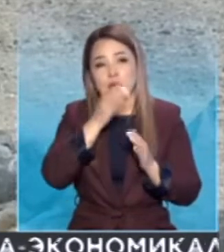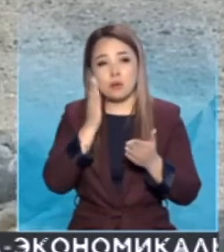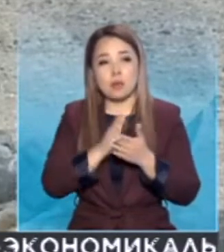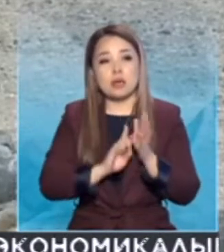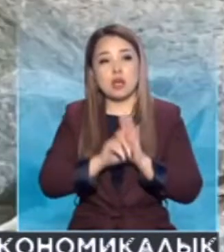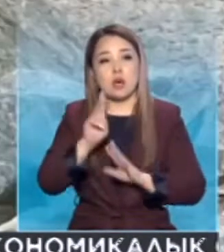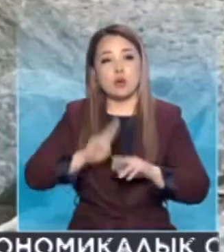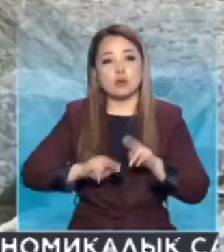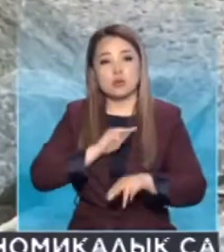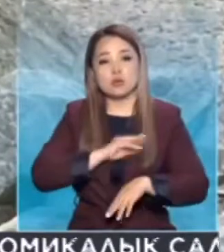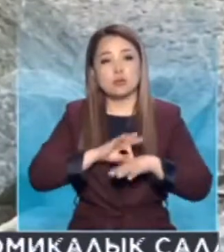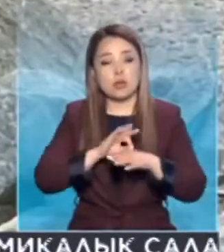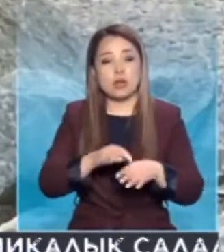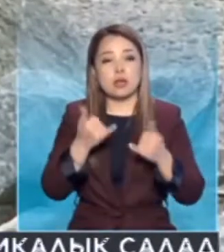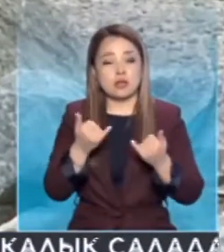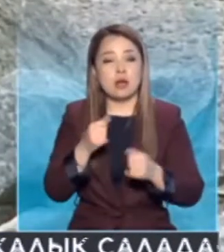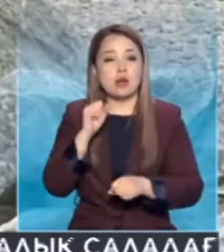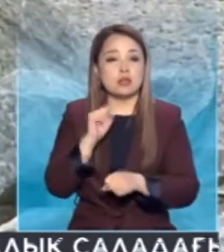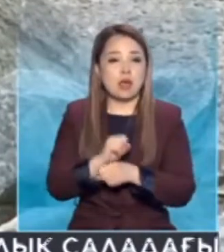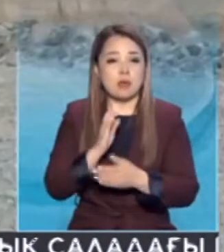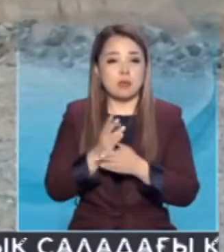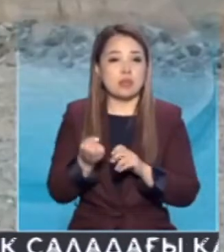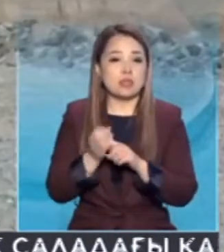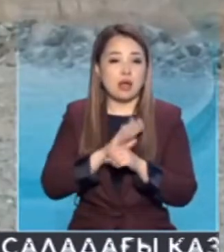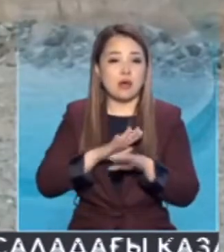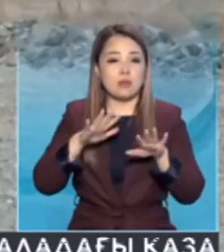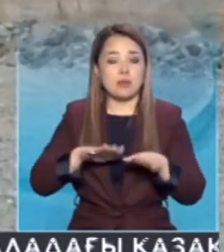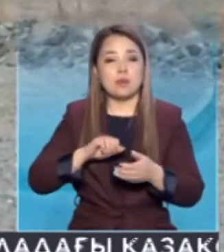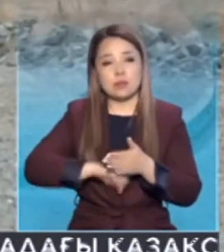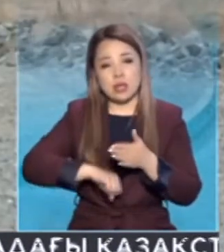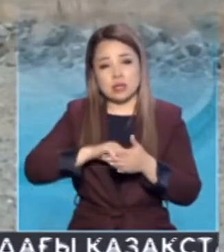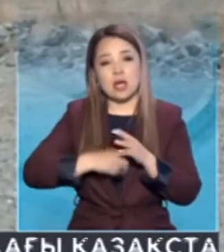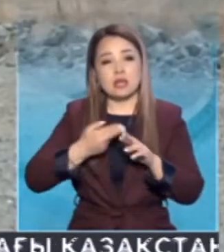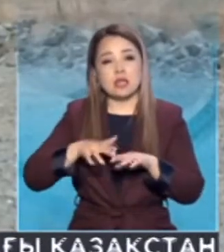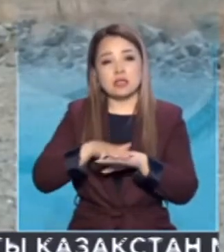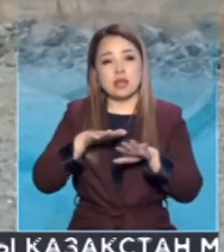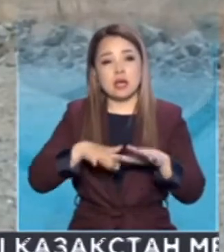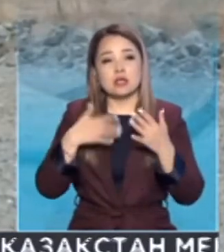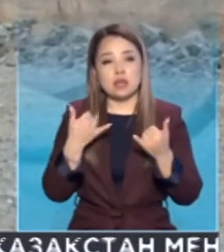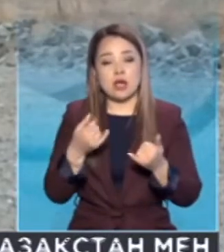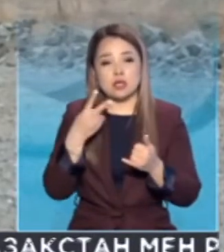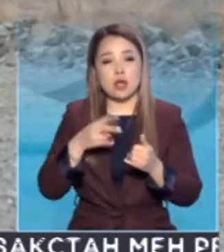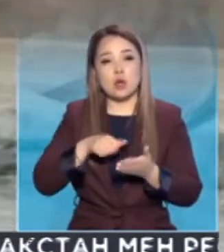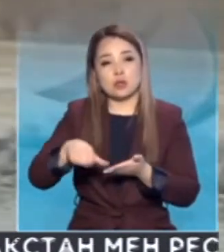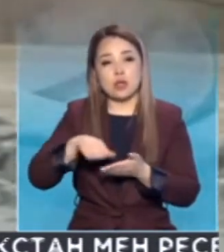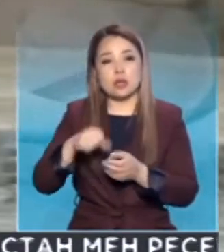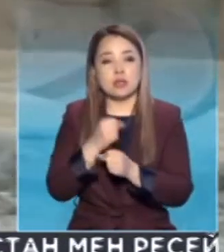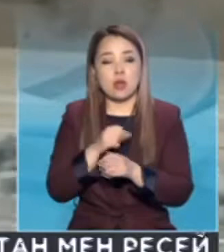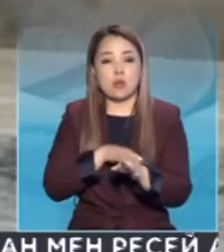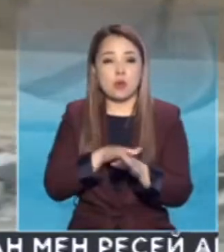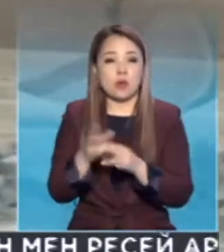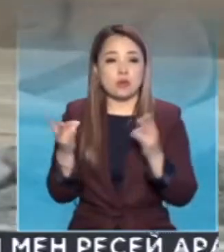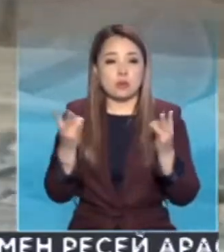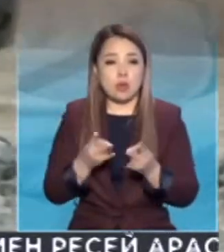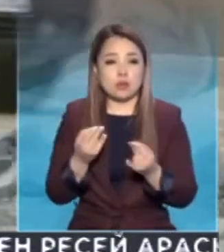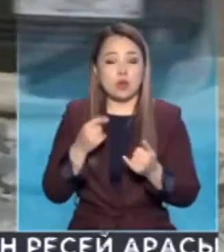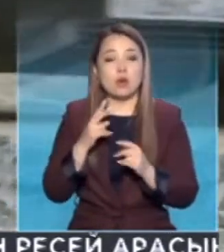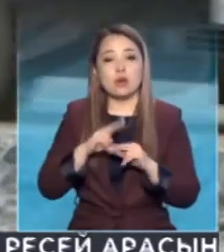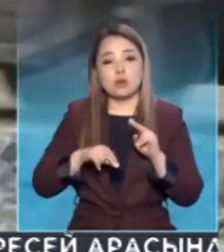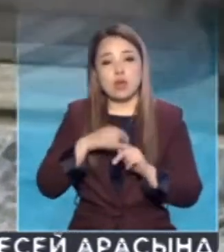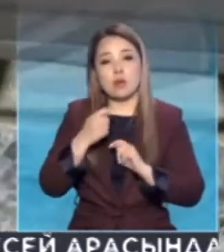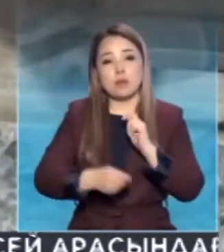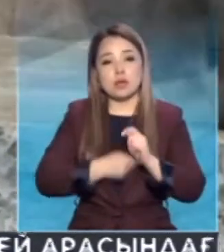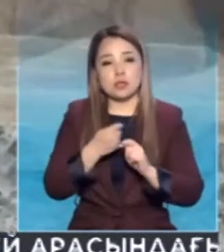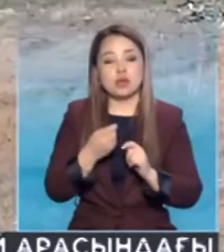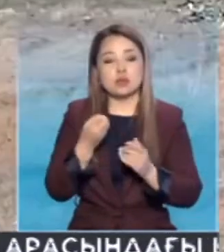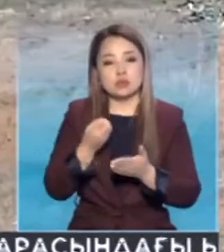басталған құрылыс пандемияның тұсында тұралап қалды. Тіпті көліктер еркін жүру үшін 4 жолақтың екеуі түгел асфальтталуы тиіс еді. Оның үстіне құрылыс материалдары да